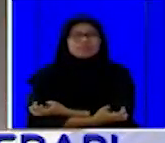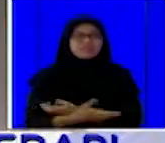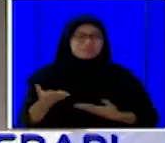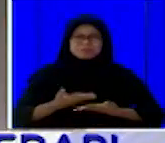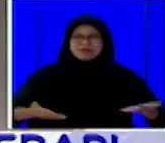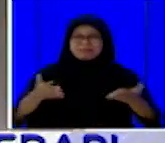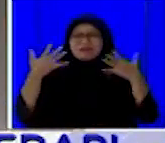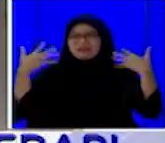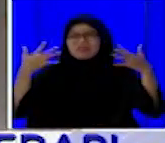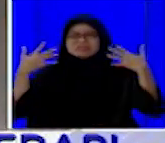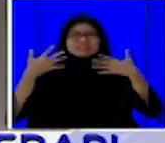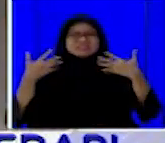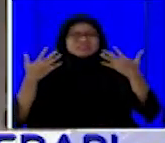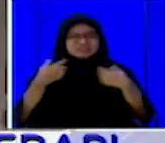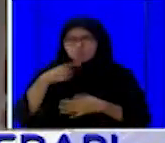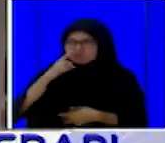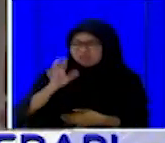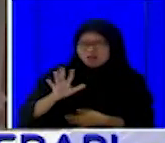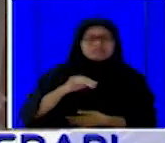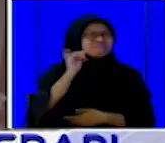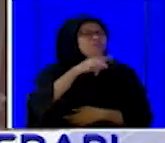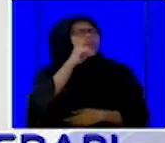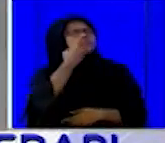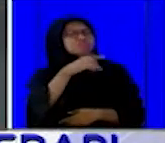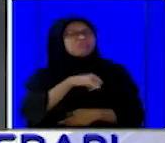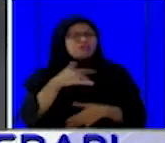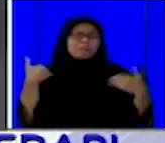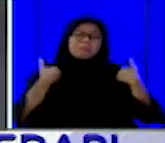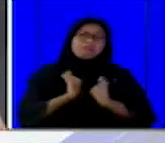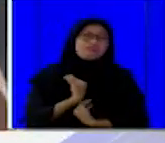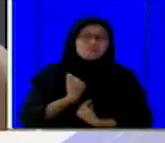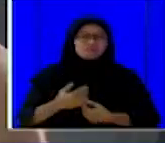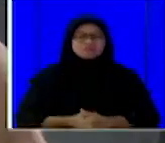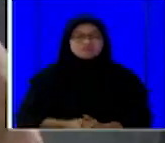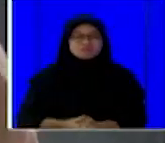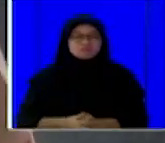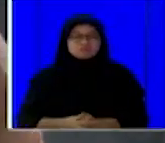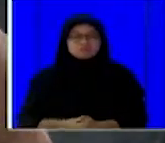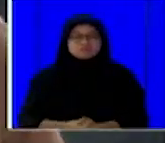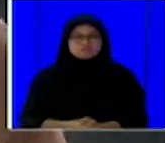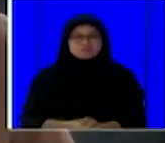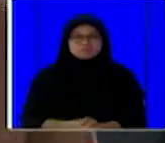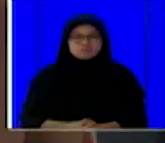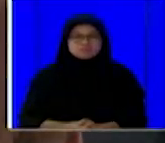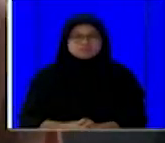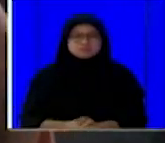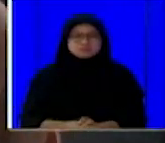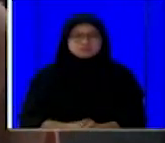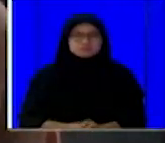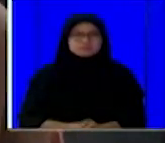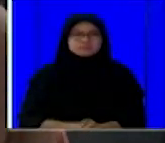Bosan nggak di sini? Ya bosan, tapi gimana kalau... Apa-apa kebutuhan dicukupi. Tidak